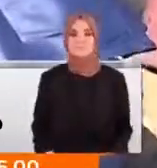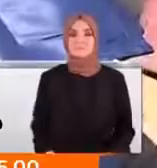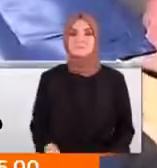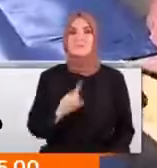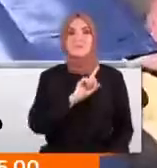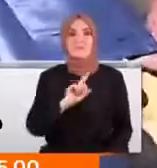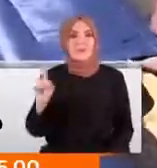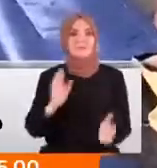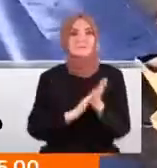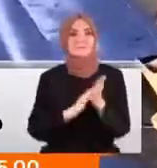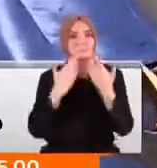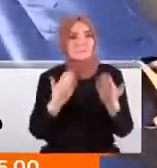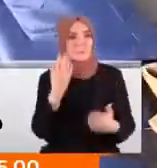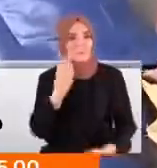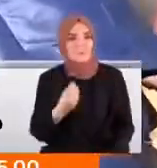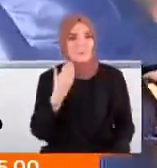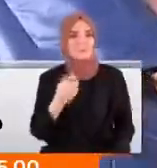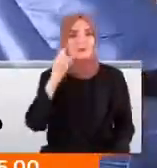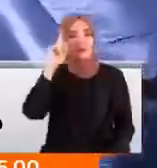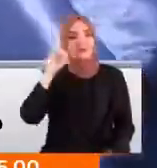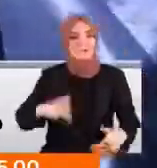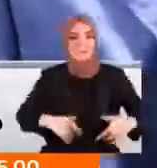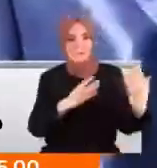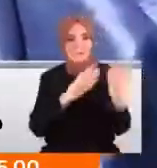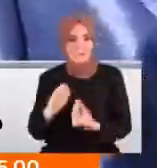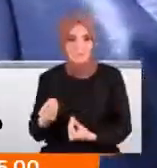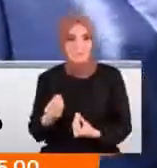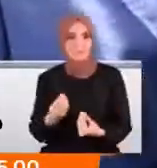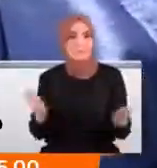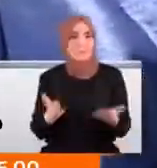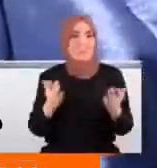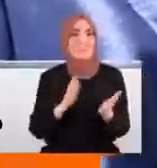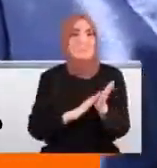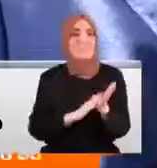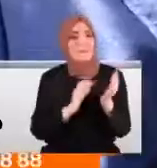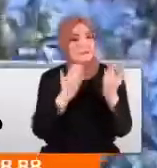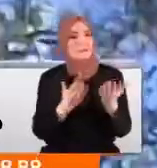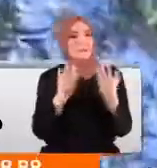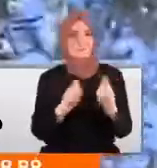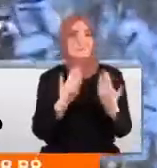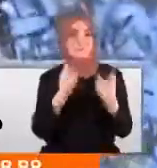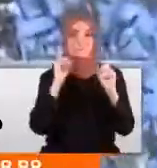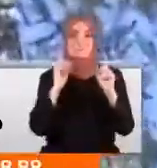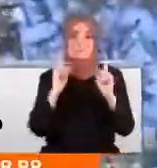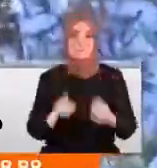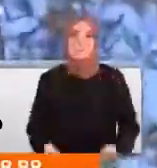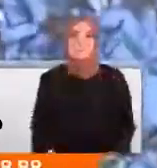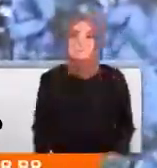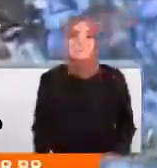Hayırlı uğurlu olsun. Sağ ol, Allah razı olsun. İnşallah bol bereketli olur. Bereket olsun, inşallah bereketli olsun.